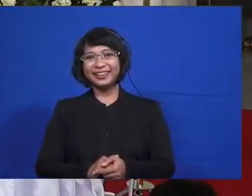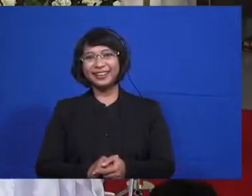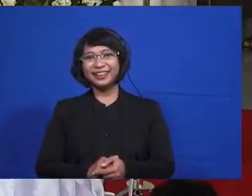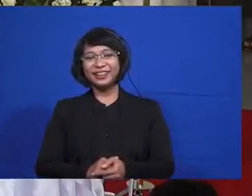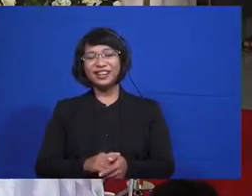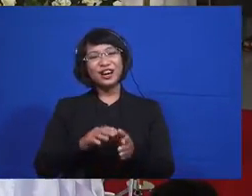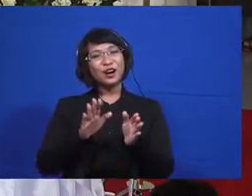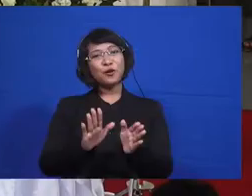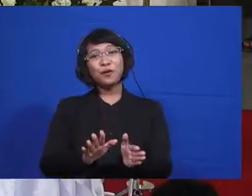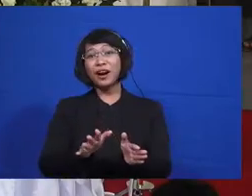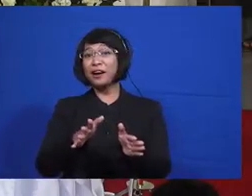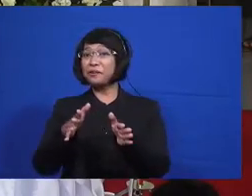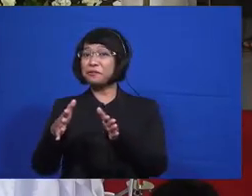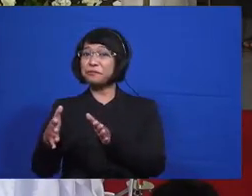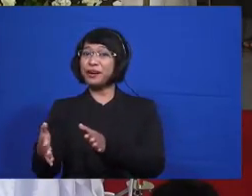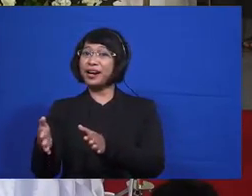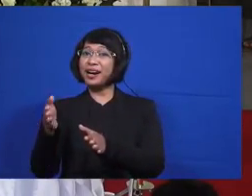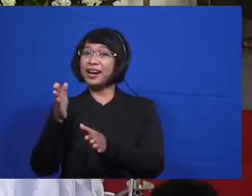Bapa-Mu